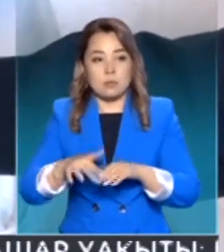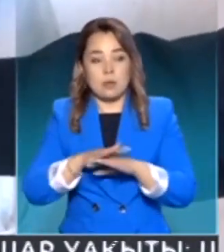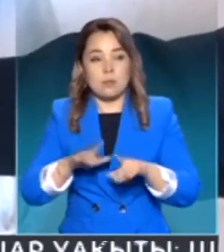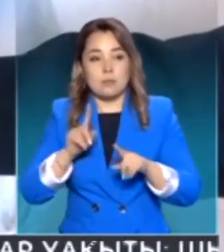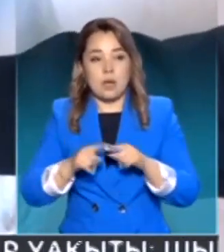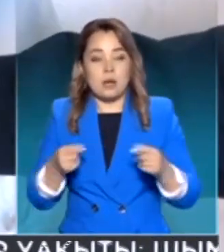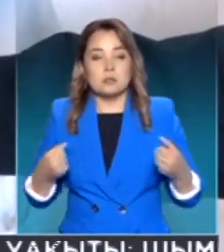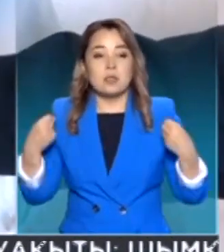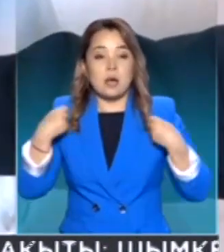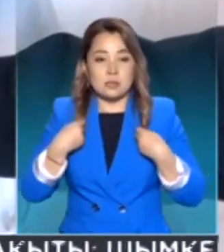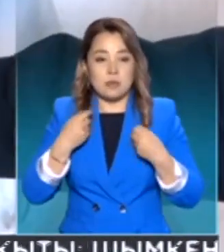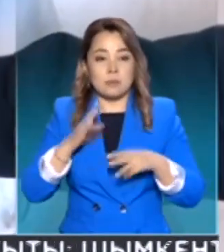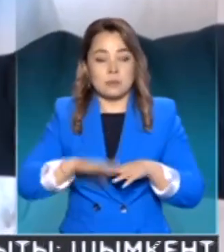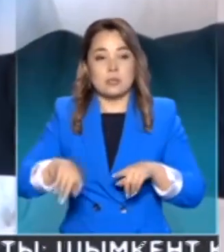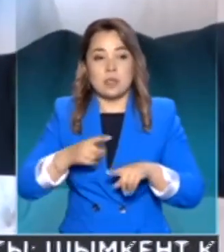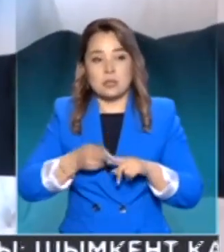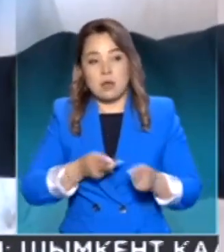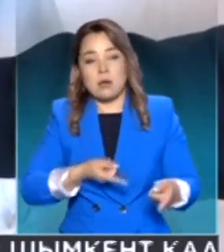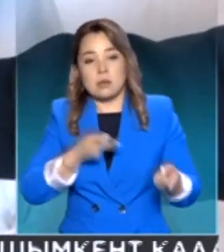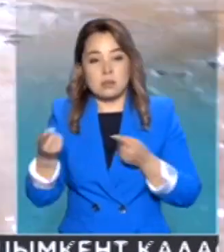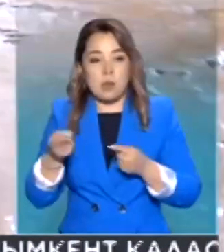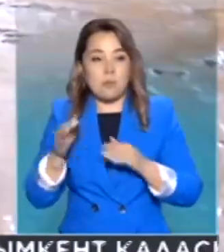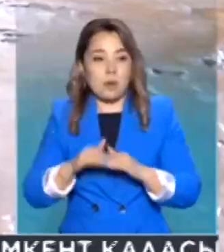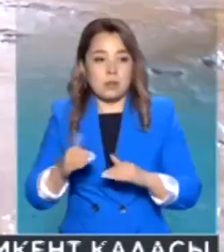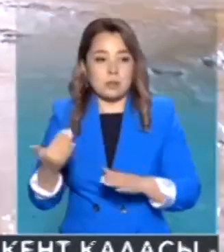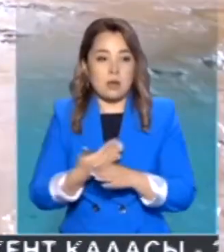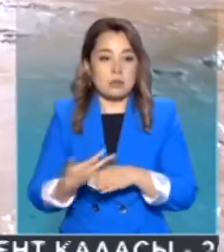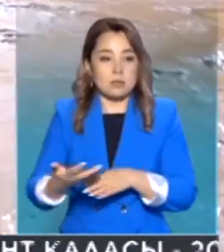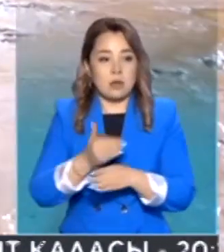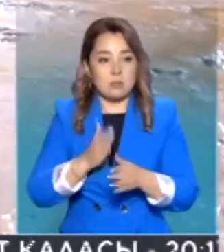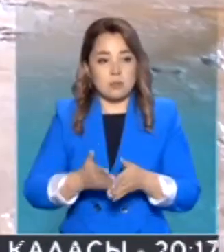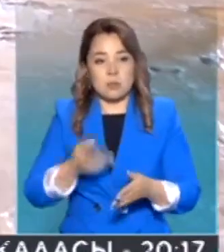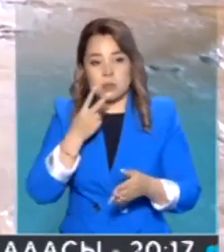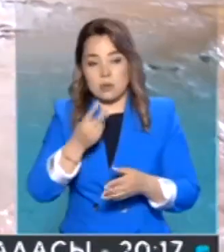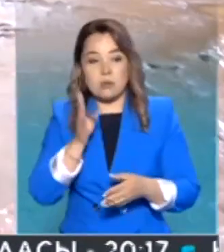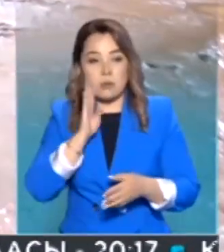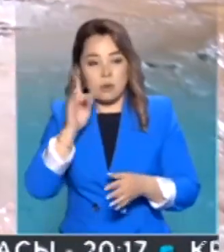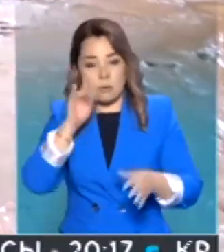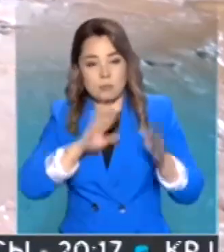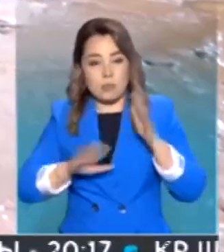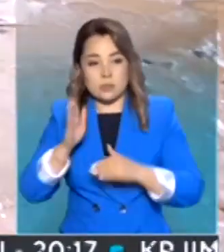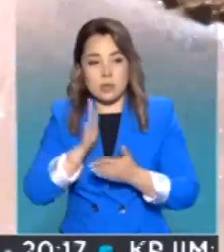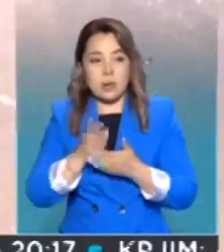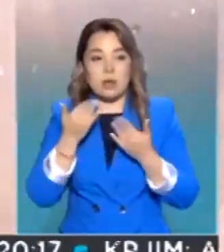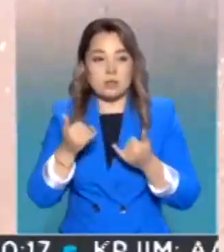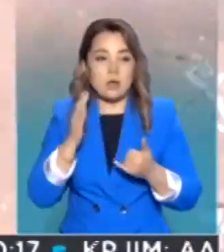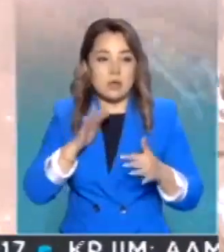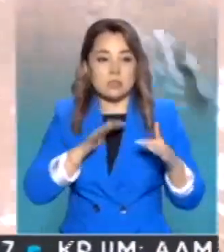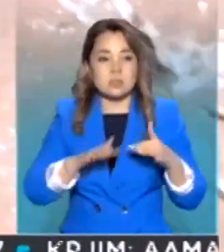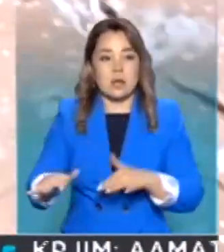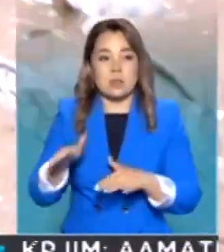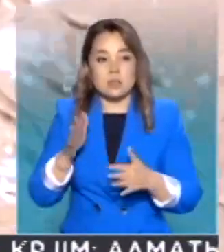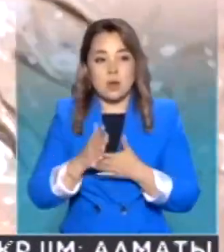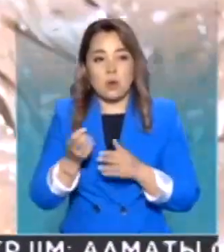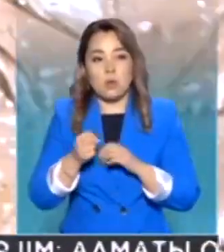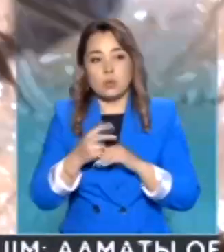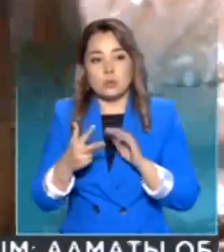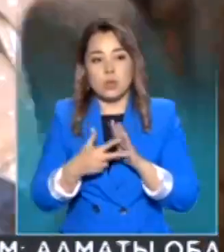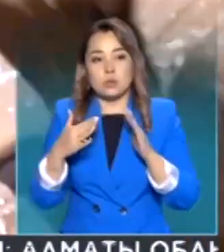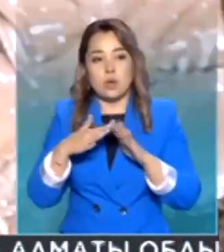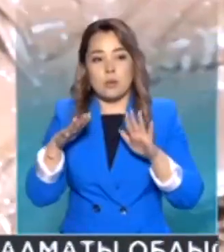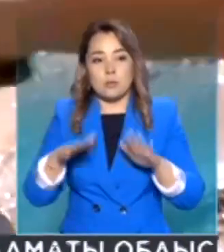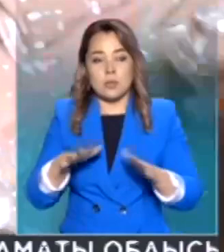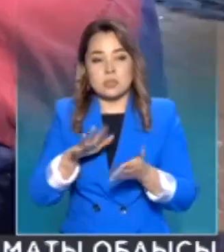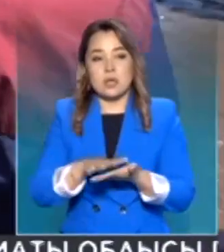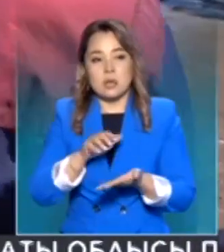арқалап асфальтке шығарды бәрімізді балдар. Суға қарасаң басың айналады ғой. Арыны қатты ағыс Қазығұрттағы 18 үйдің табалдырығынан